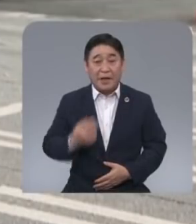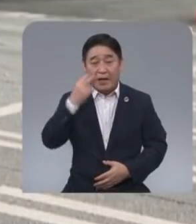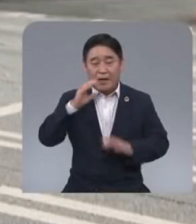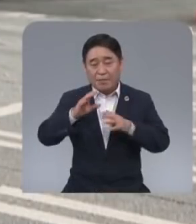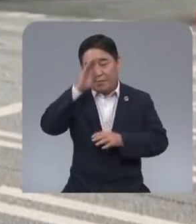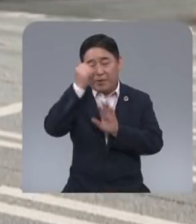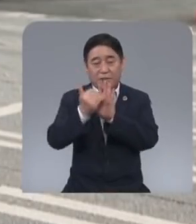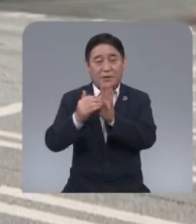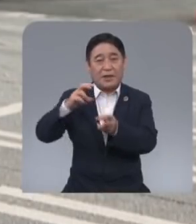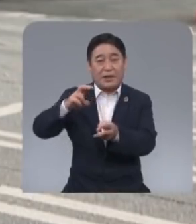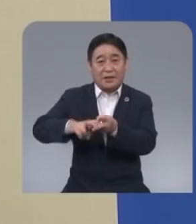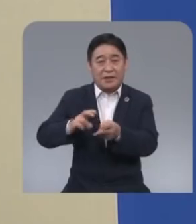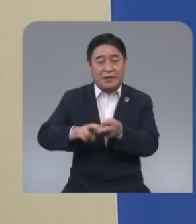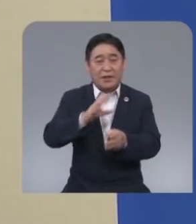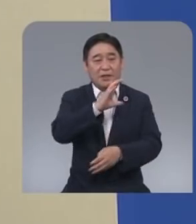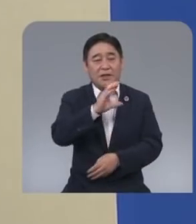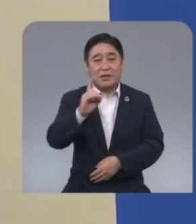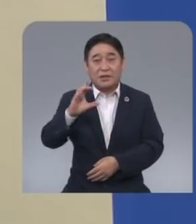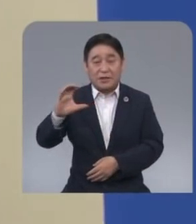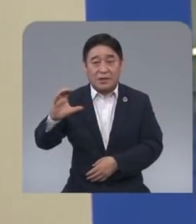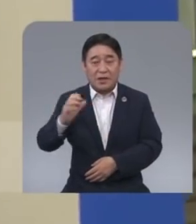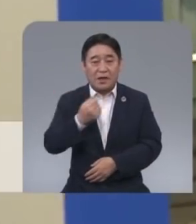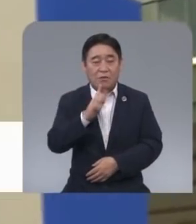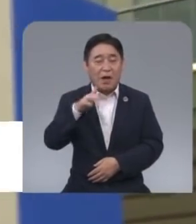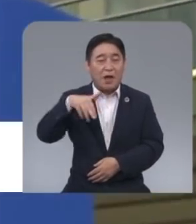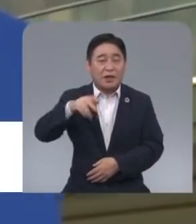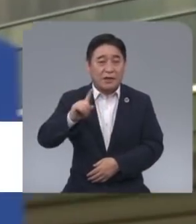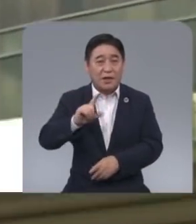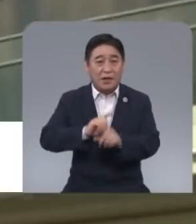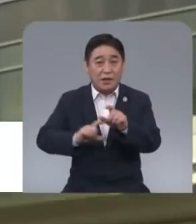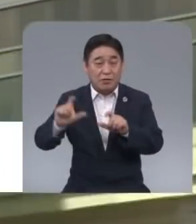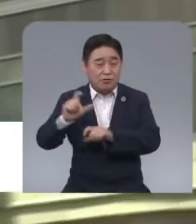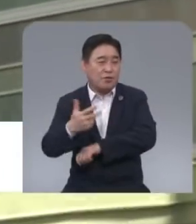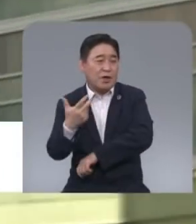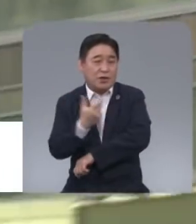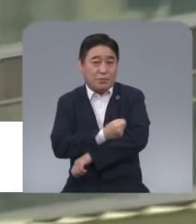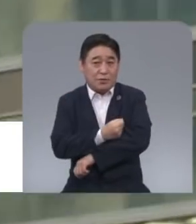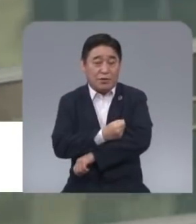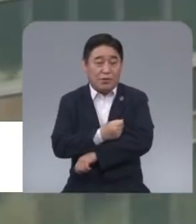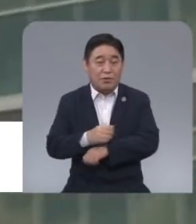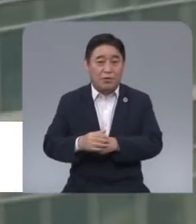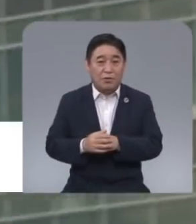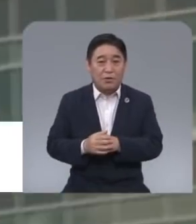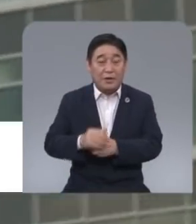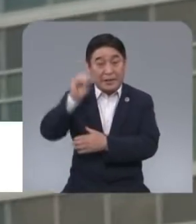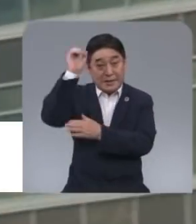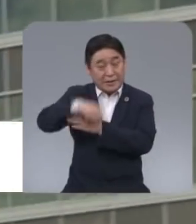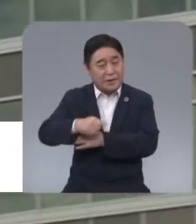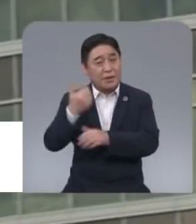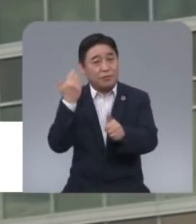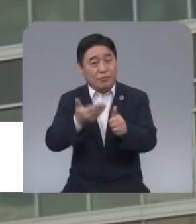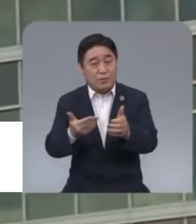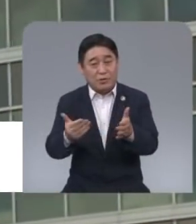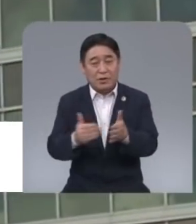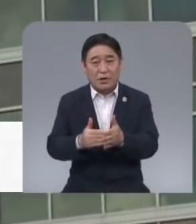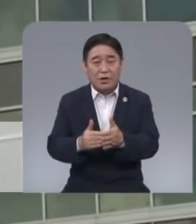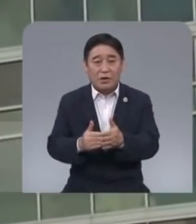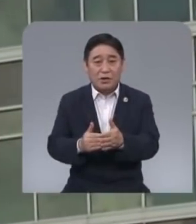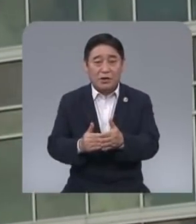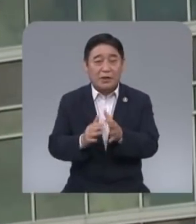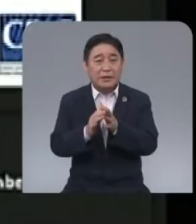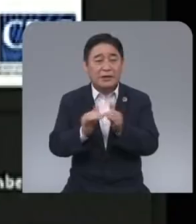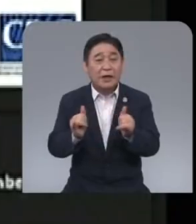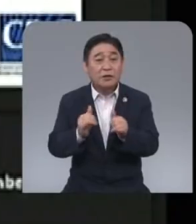미국 질병통제예방센터 CDC가 화이자의 코로나19 백신 3차 접종, 그러니까 추가 접종을 승인했는데